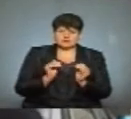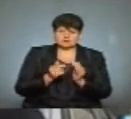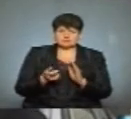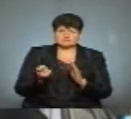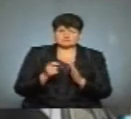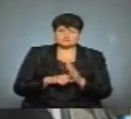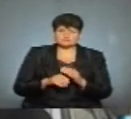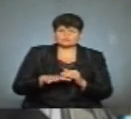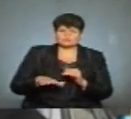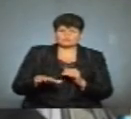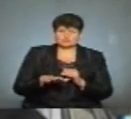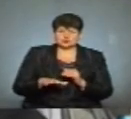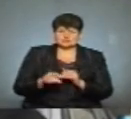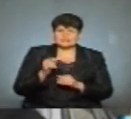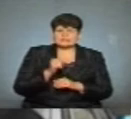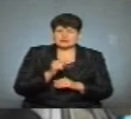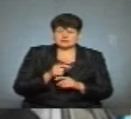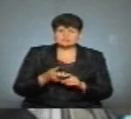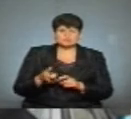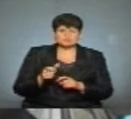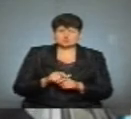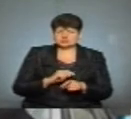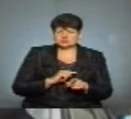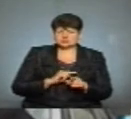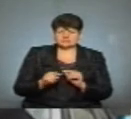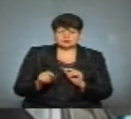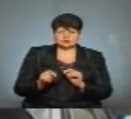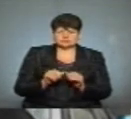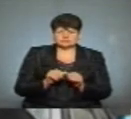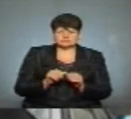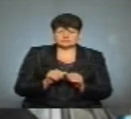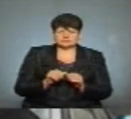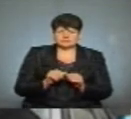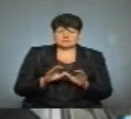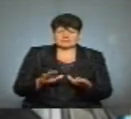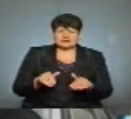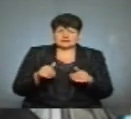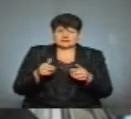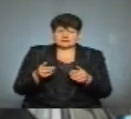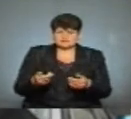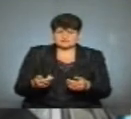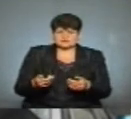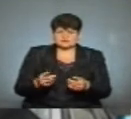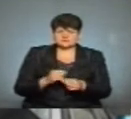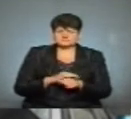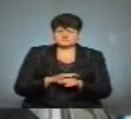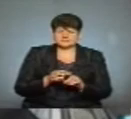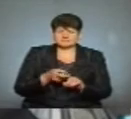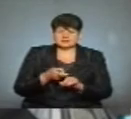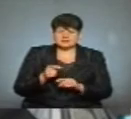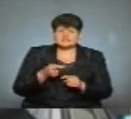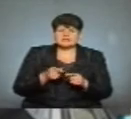замкнутому просторі. Там дуже швидко реалізується механізм передачі. Хочу нагадати, що він